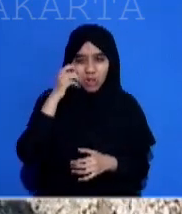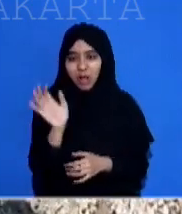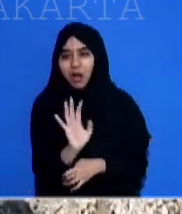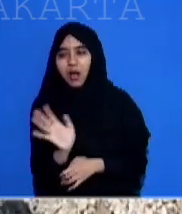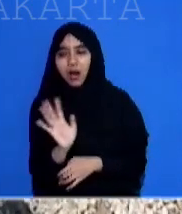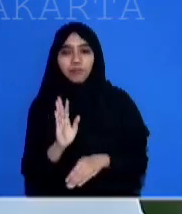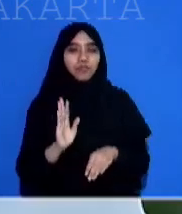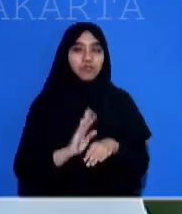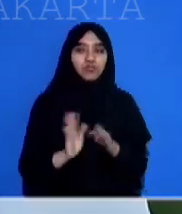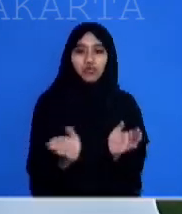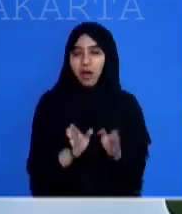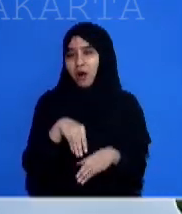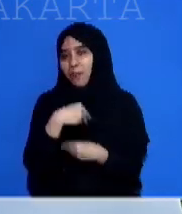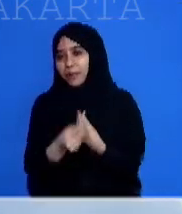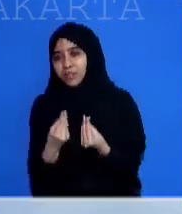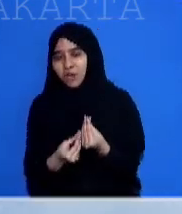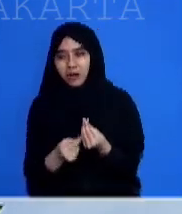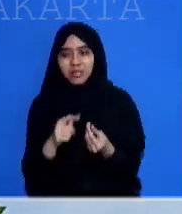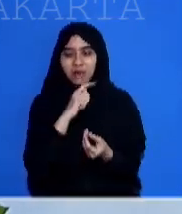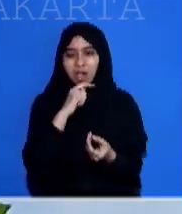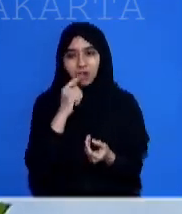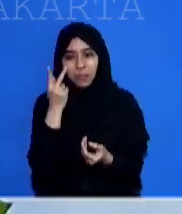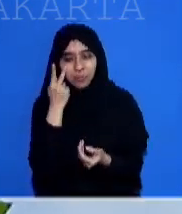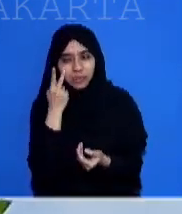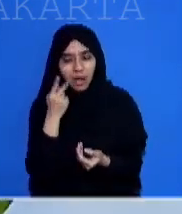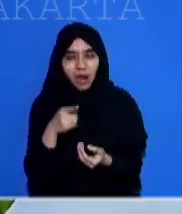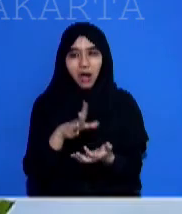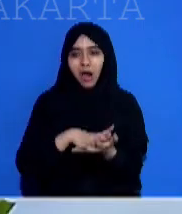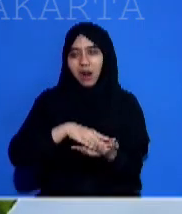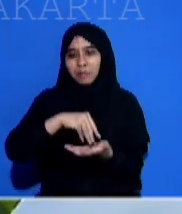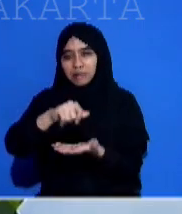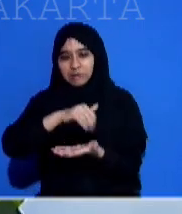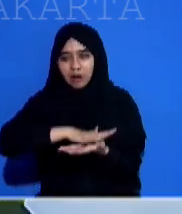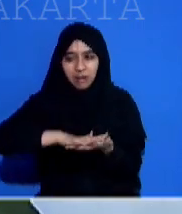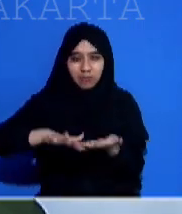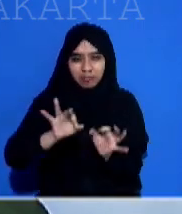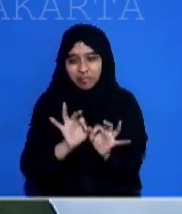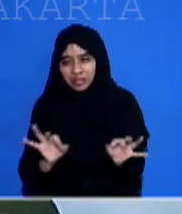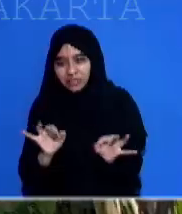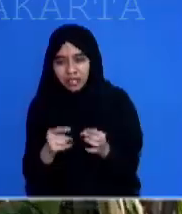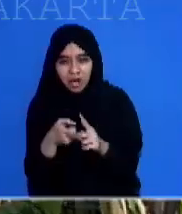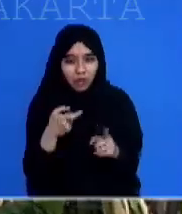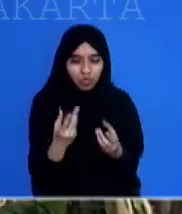budidaya pisang menika kejawi njagi supados kawontenan sitinipun resik saking gulma supados